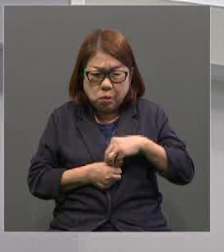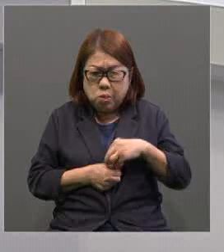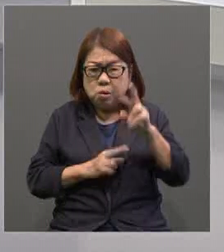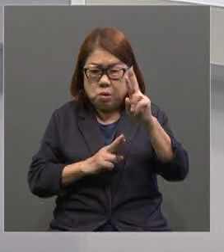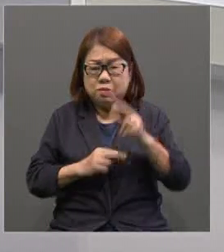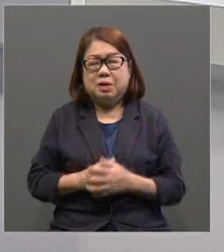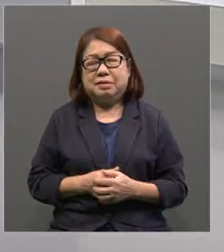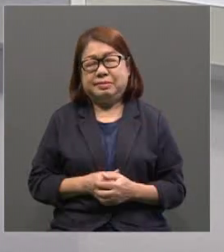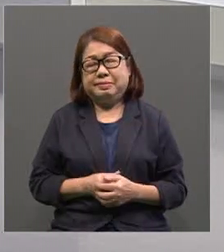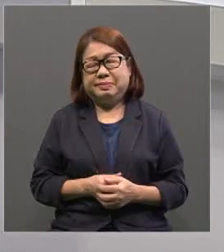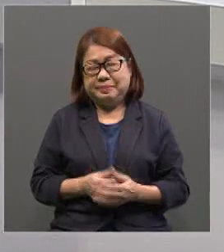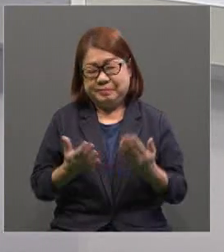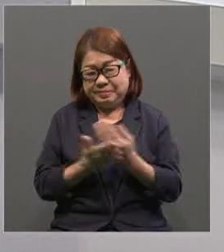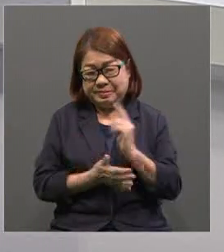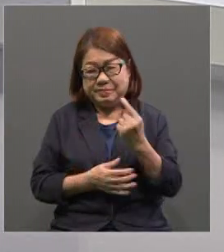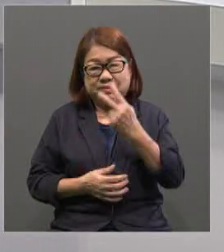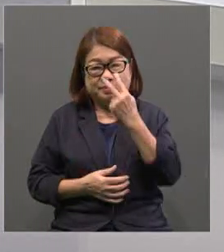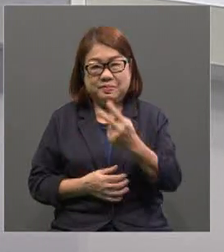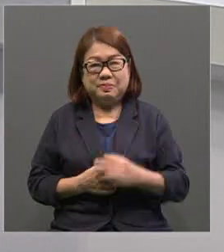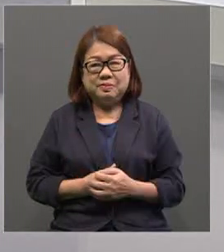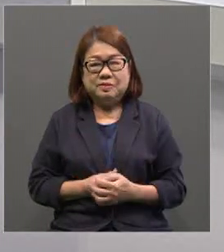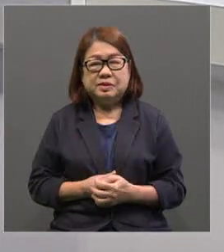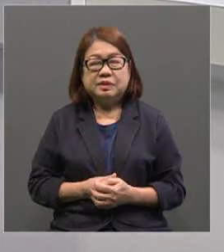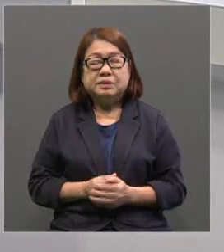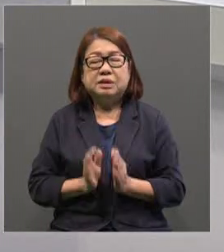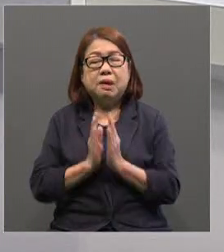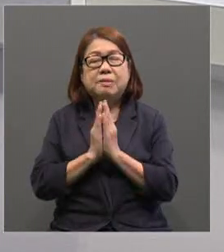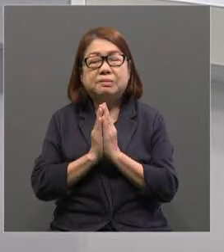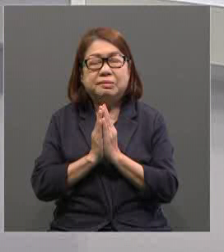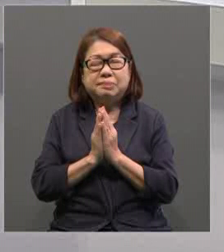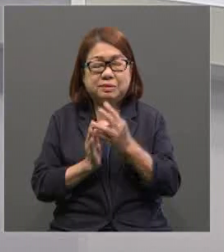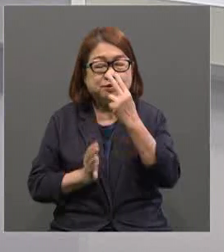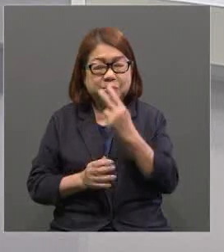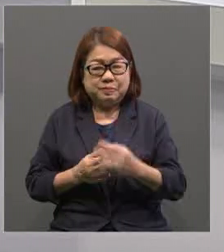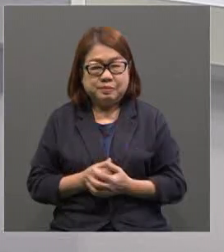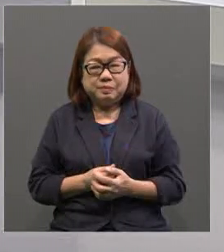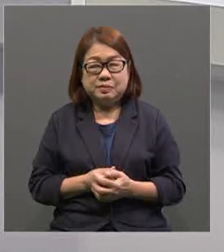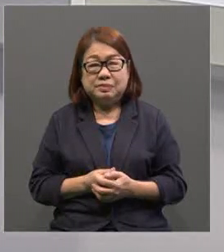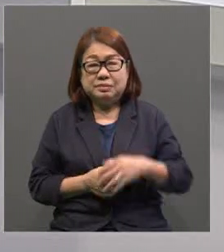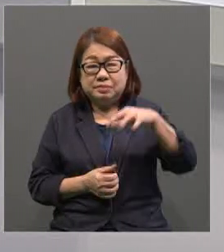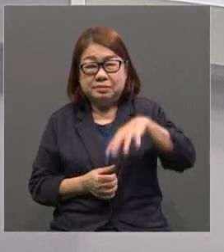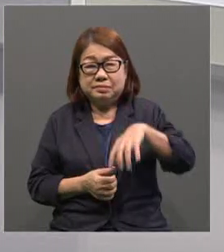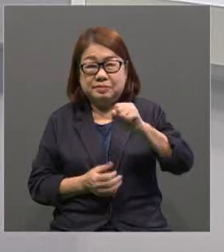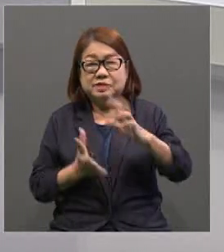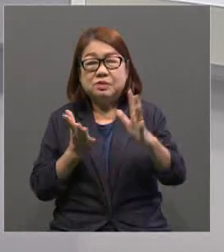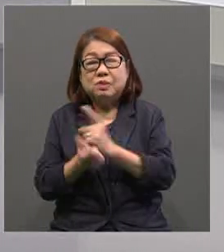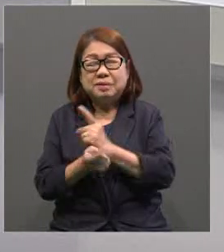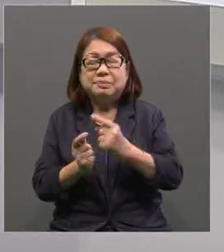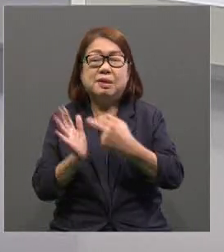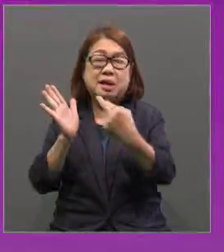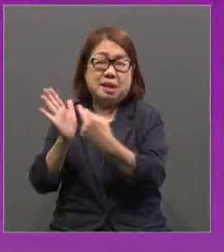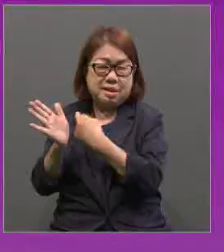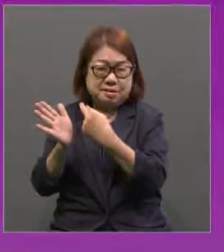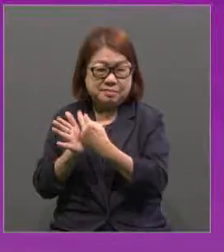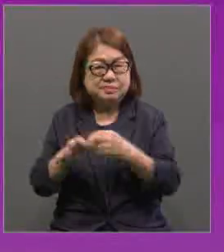ค่ะปรับเปลี่ยนอารมณ์กันสักนิดนึงพาไปดูเรื่องของการสวดมนต์กันบ้างดีกว่านะคะทางสำนักงานวัฒนธรรมจังหวัดราชบุรีมี